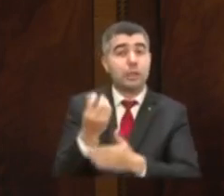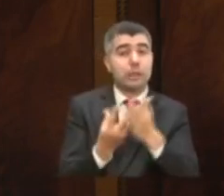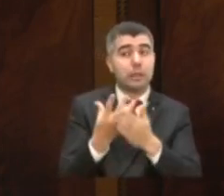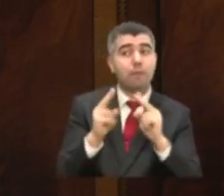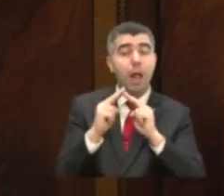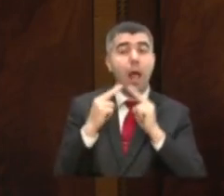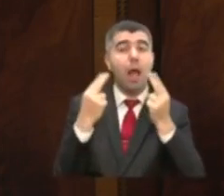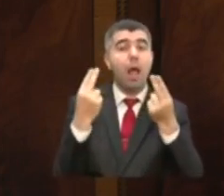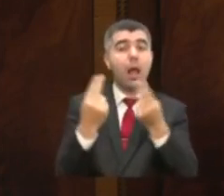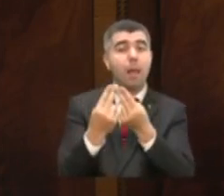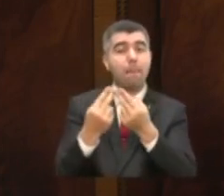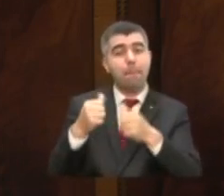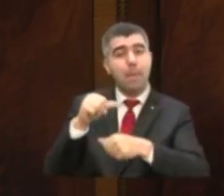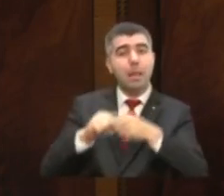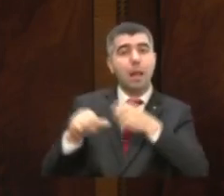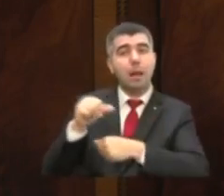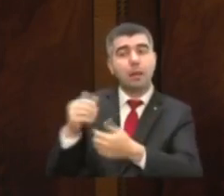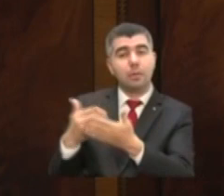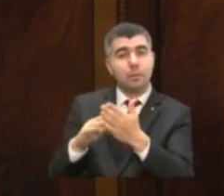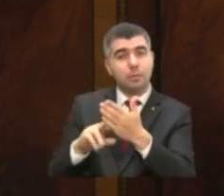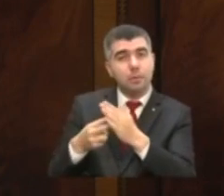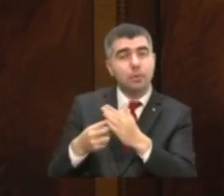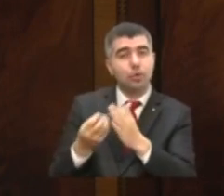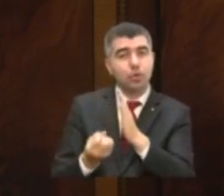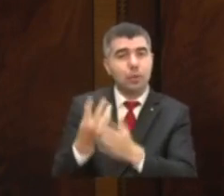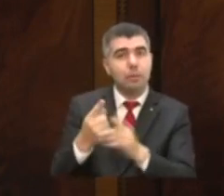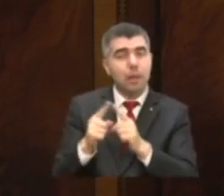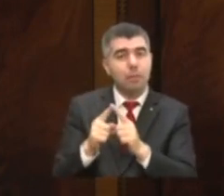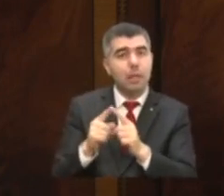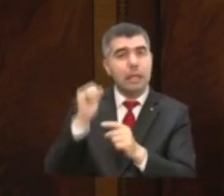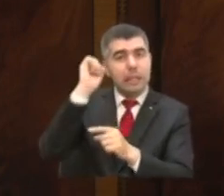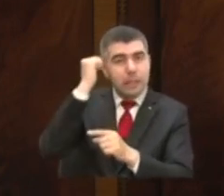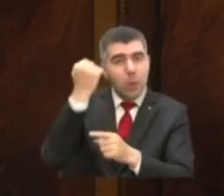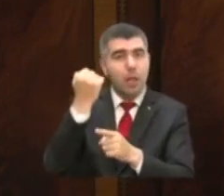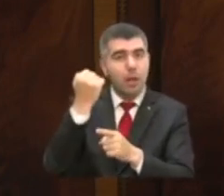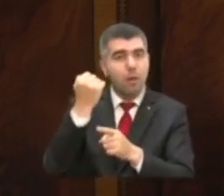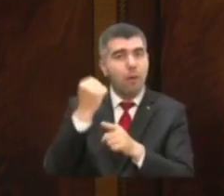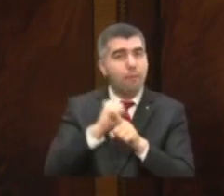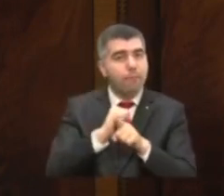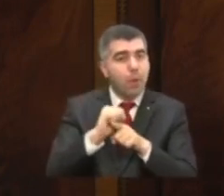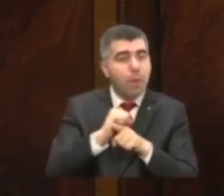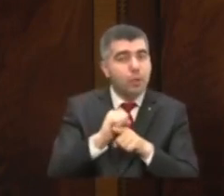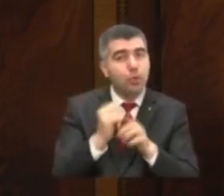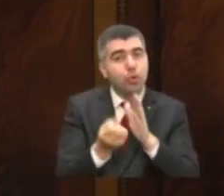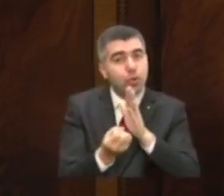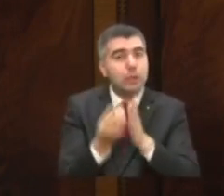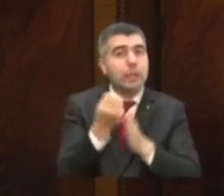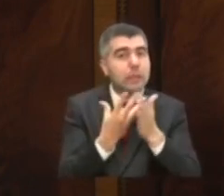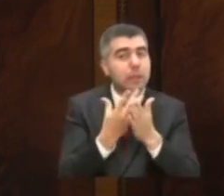بعين الاعتبار فيما يخص التخصصات الجديدة اللي نفتحها سواء في التعليم العام أو في التكوين